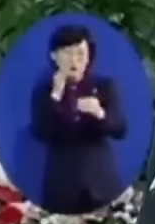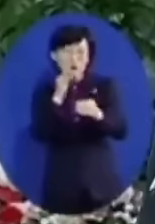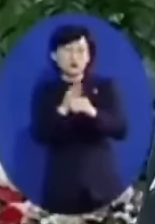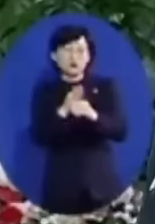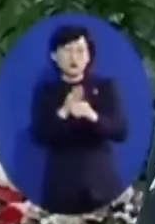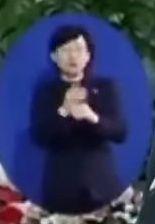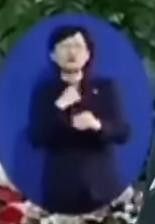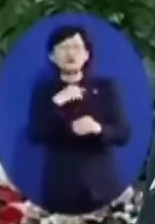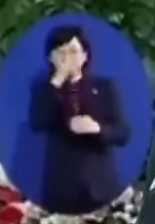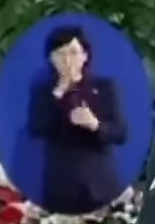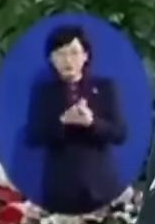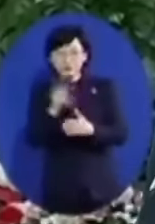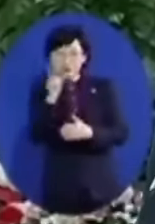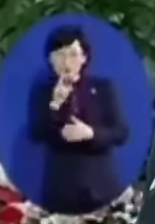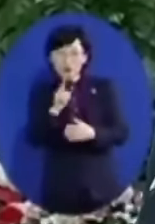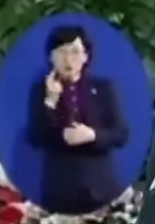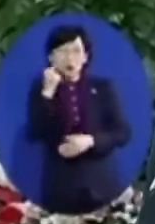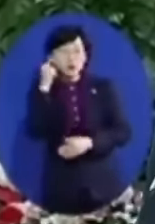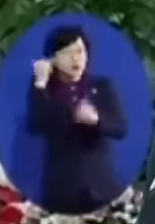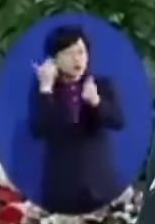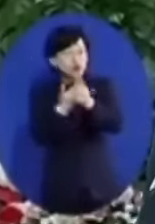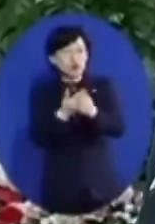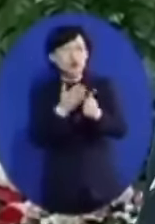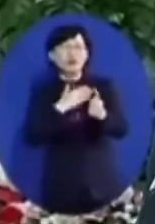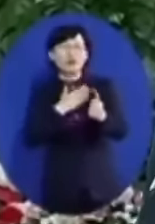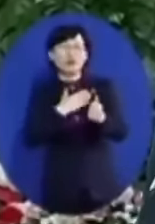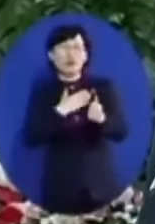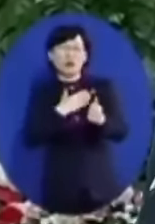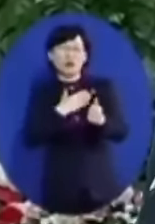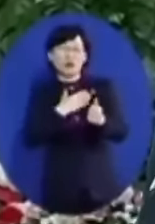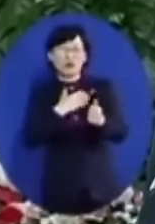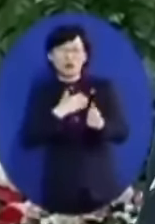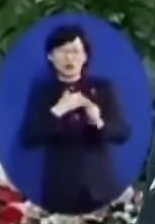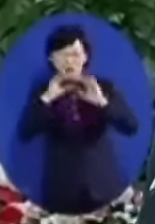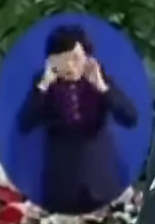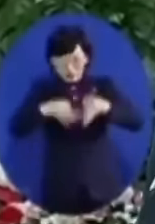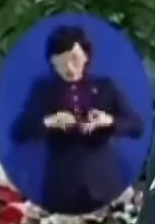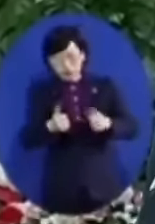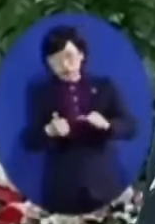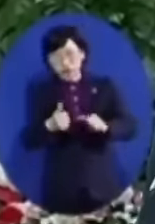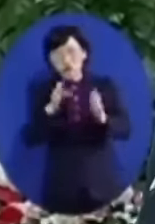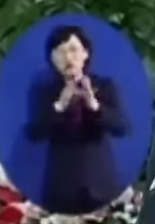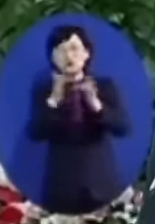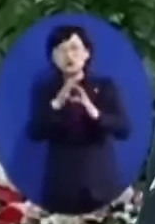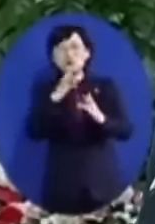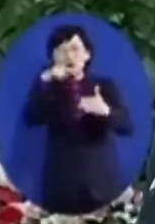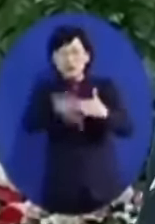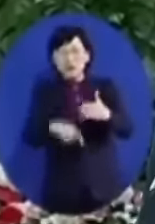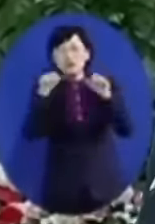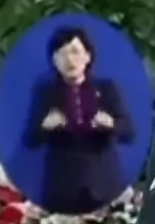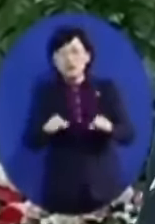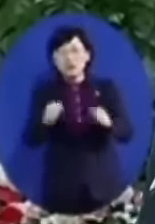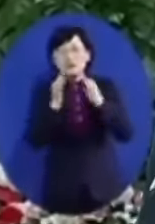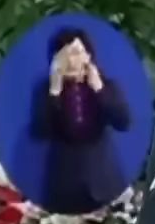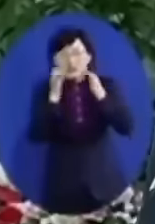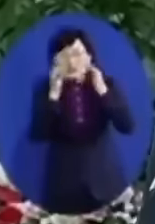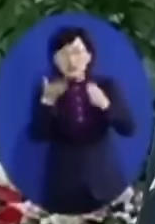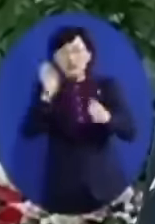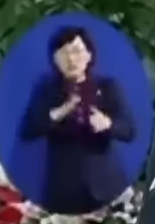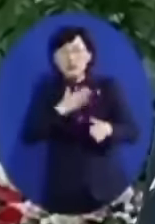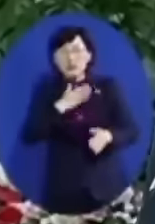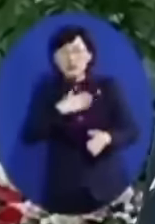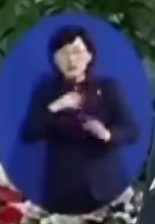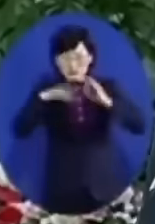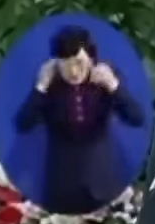이렇게 말했습니다. 주 목사님, 저는 제 자신이 죽고 예수님만 내 안에 사시도록 아무리 노력해도 제 자신이 좀처럼